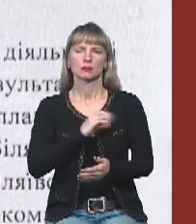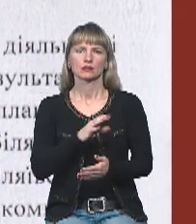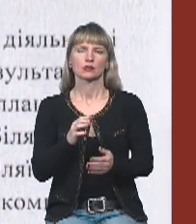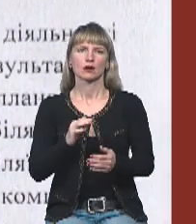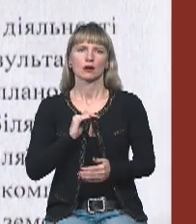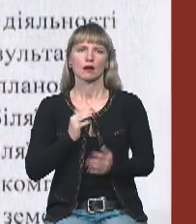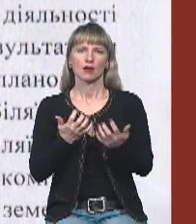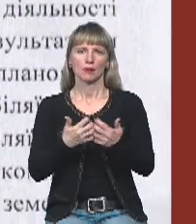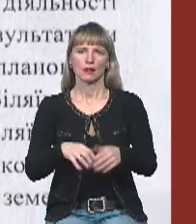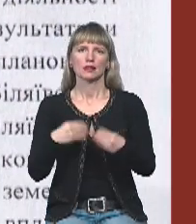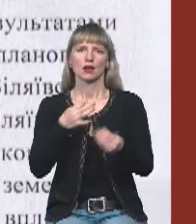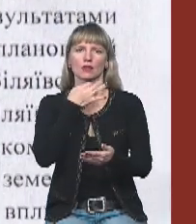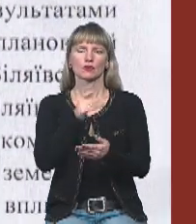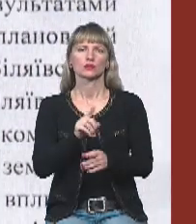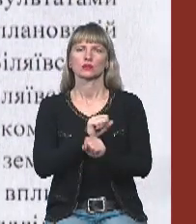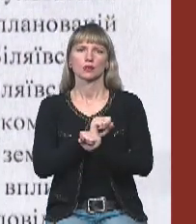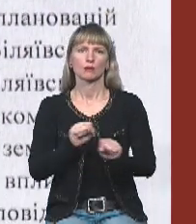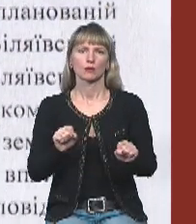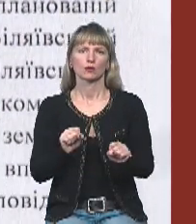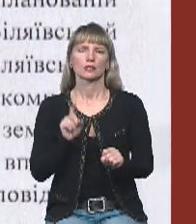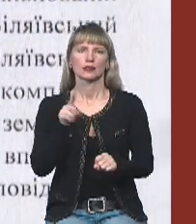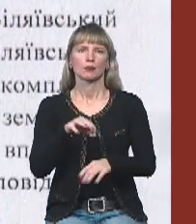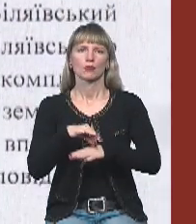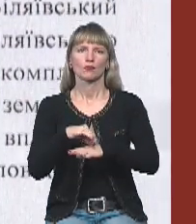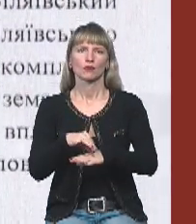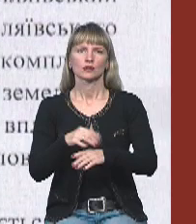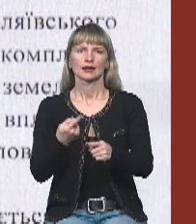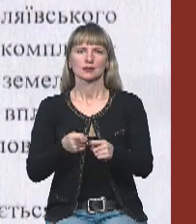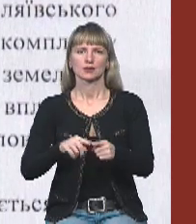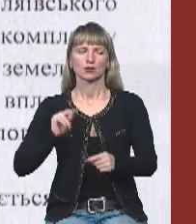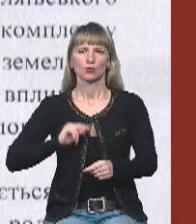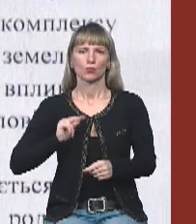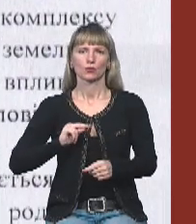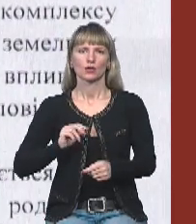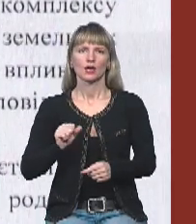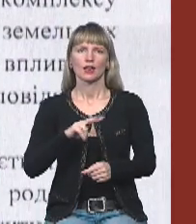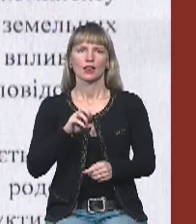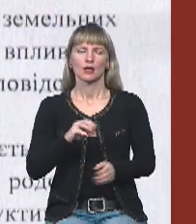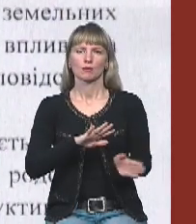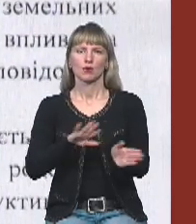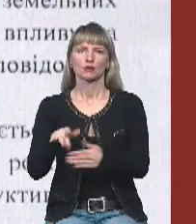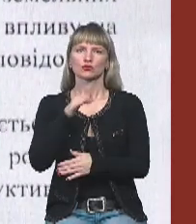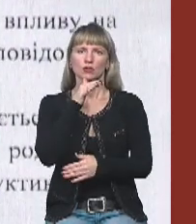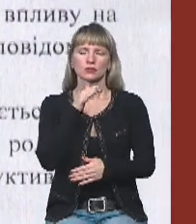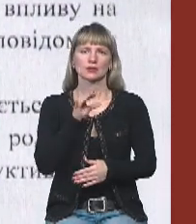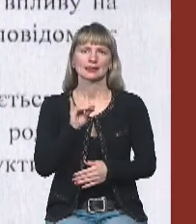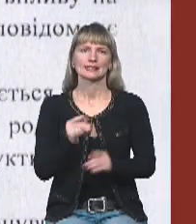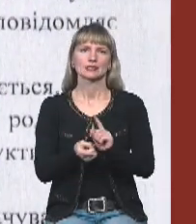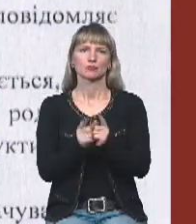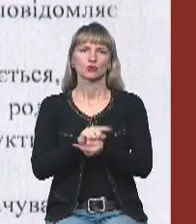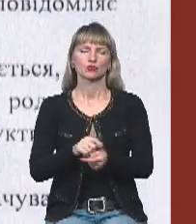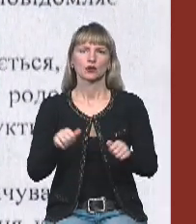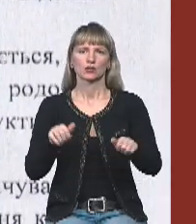дає відповідь, що не можна там проводити ці роботи. Але проходить час і